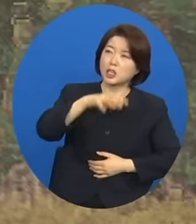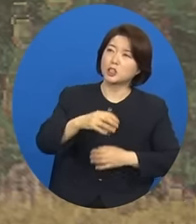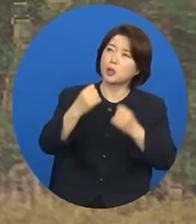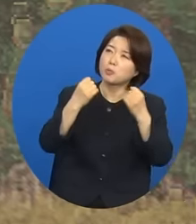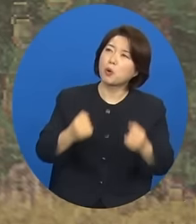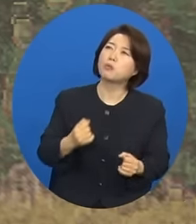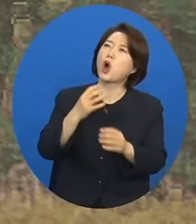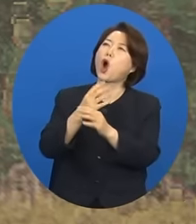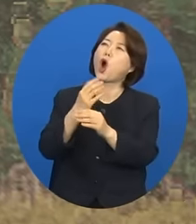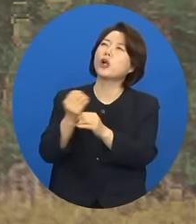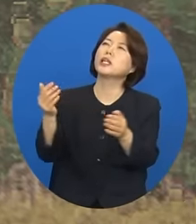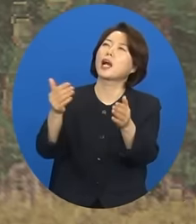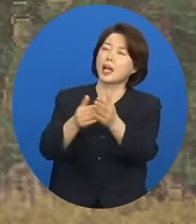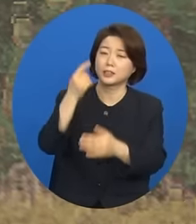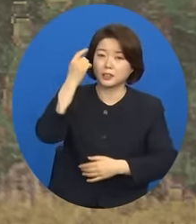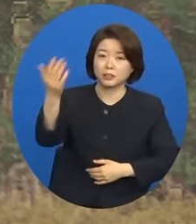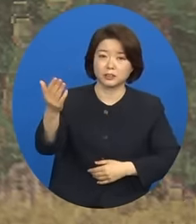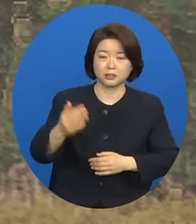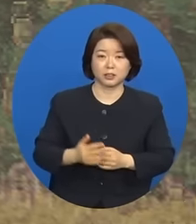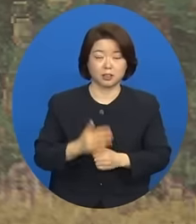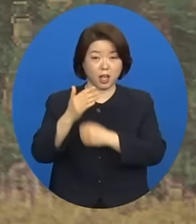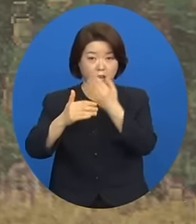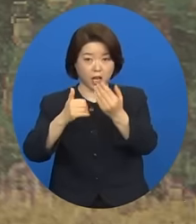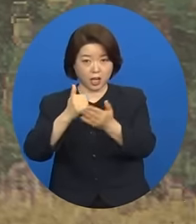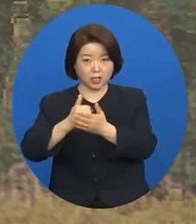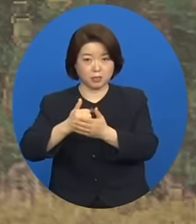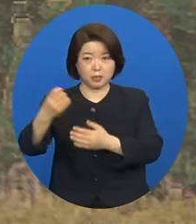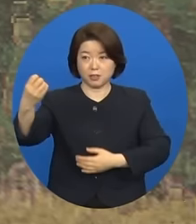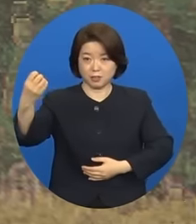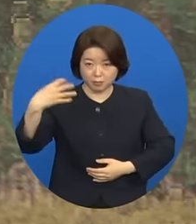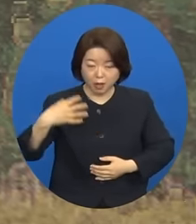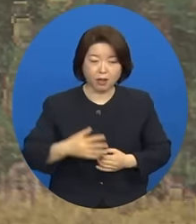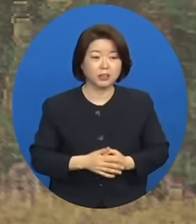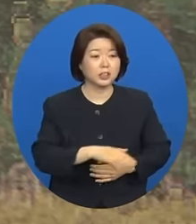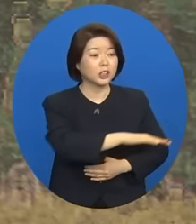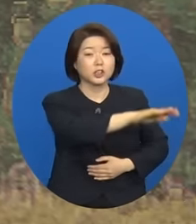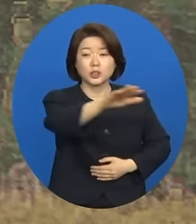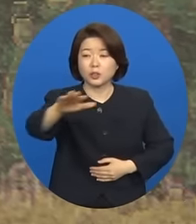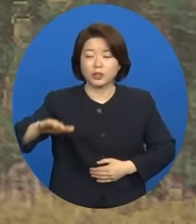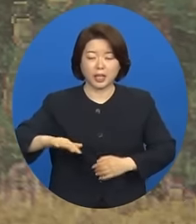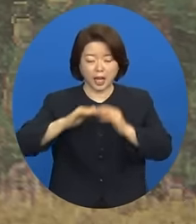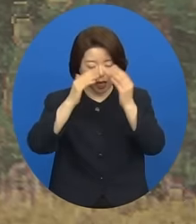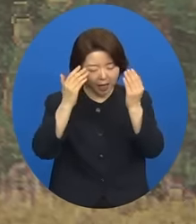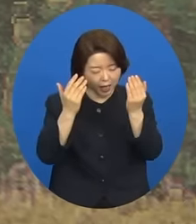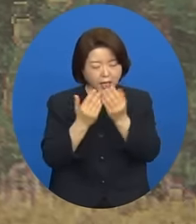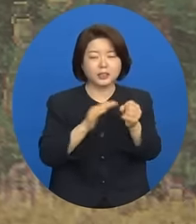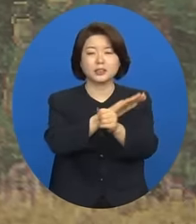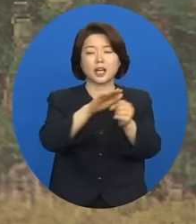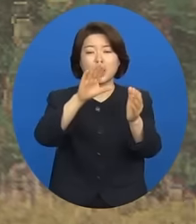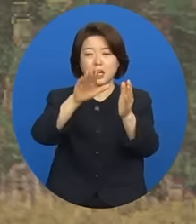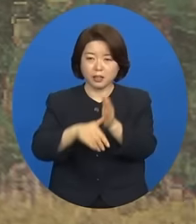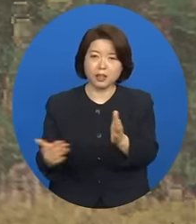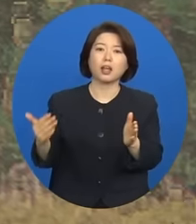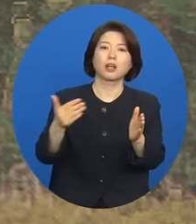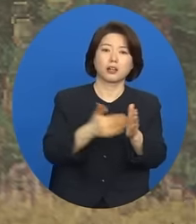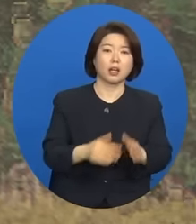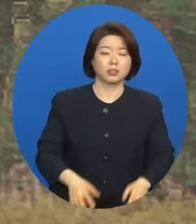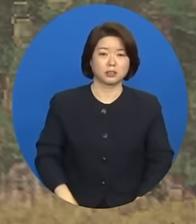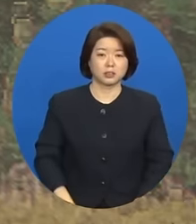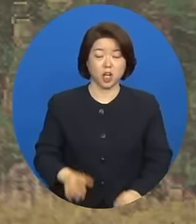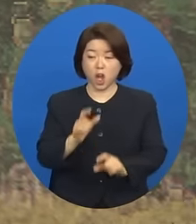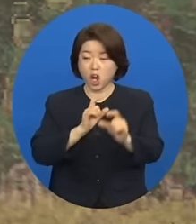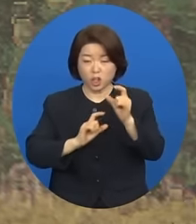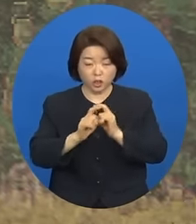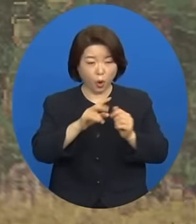머물러야 할까요? 그랬더니 하나님이 그러셨대요. 여기에 있는 모든 사람을 다 사랑할 때까지, 더 이상 미운